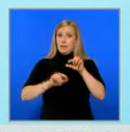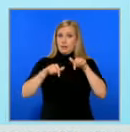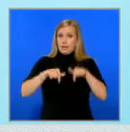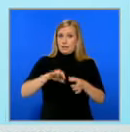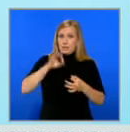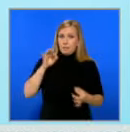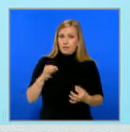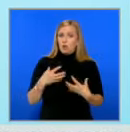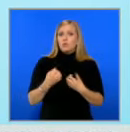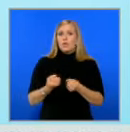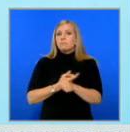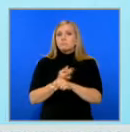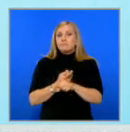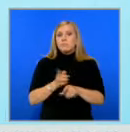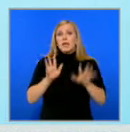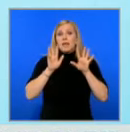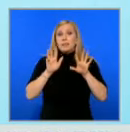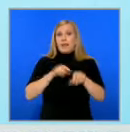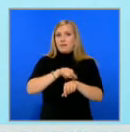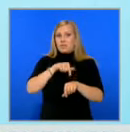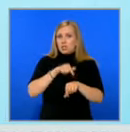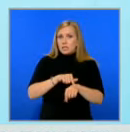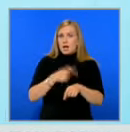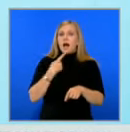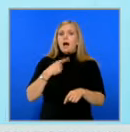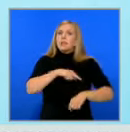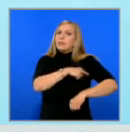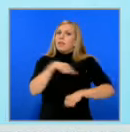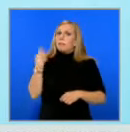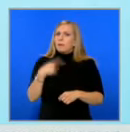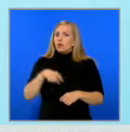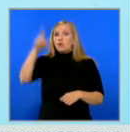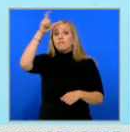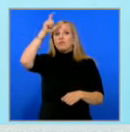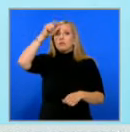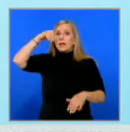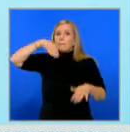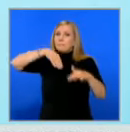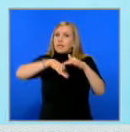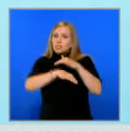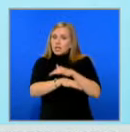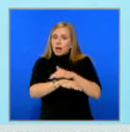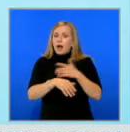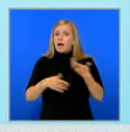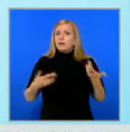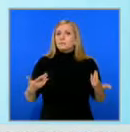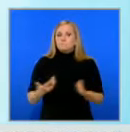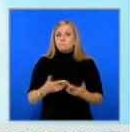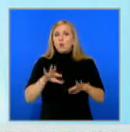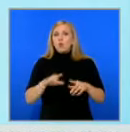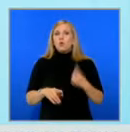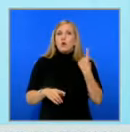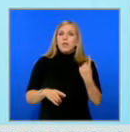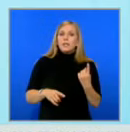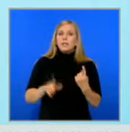повече от де часа а температурите в турската пещера където американският спелеолог получи кръвоизлив са между